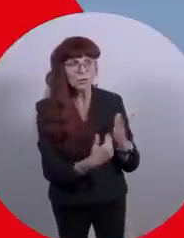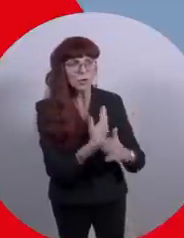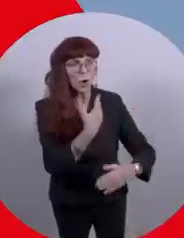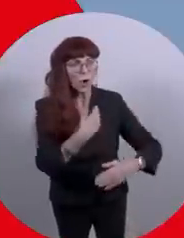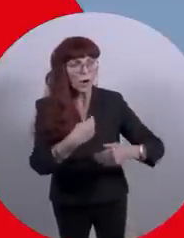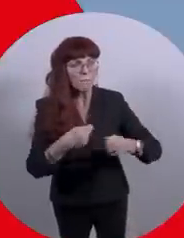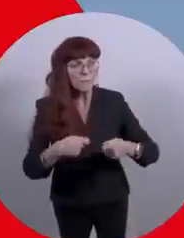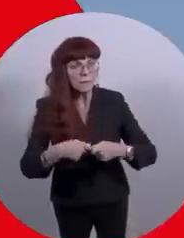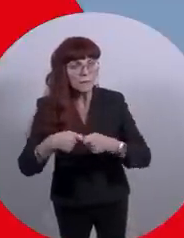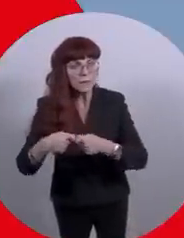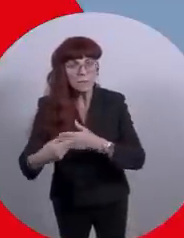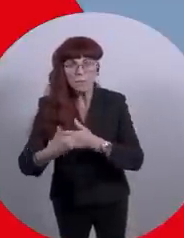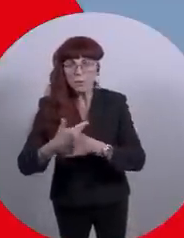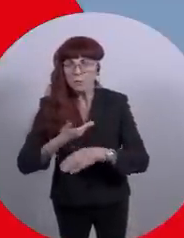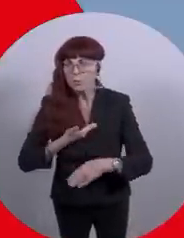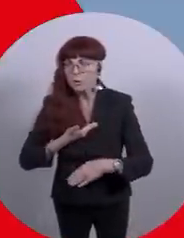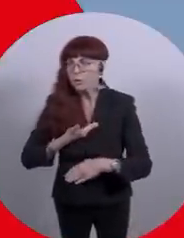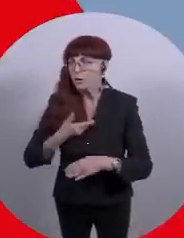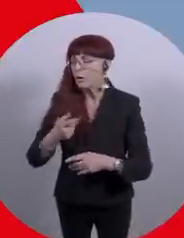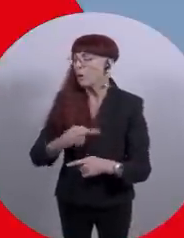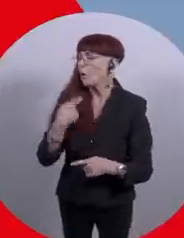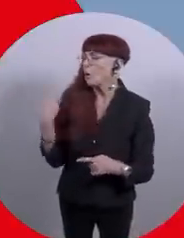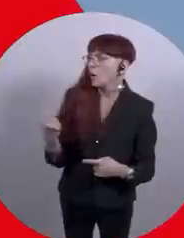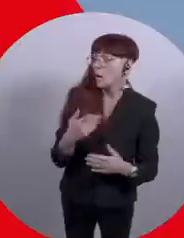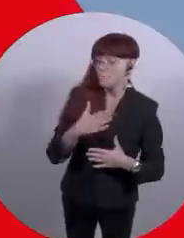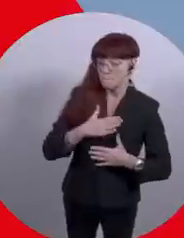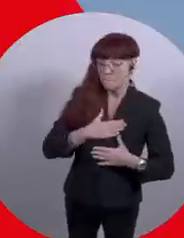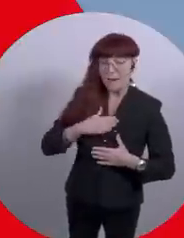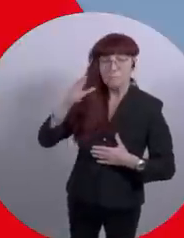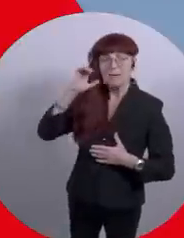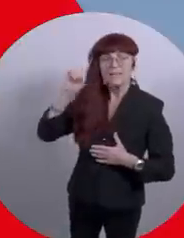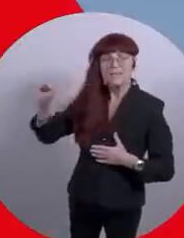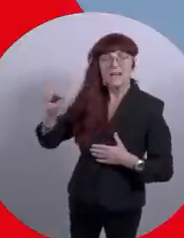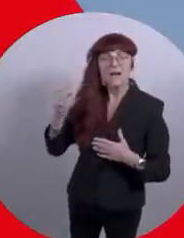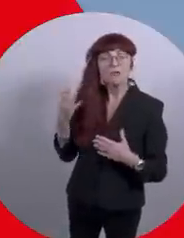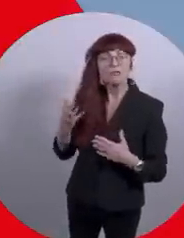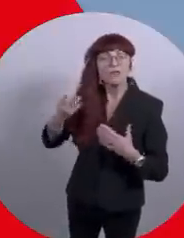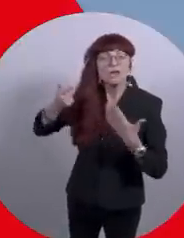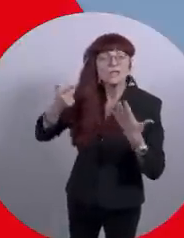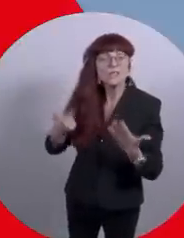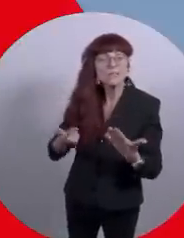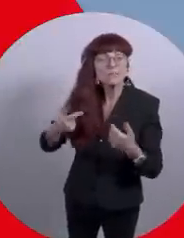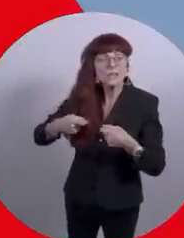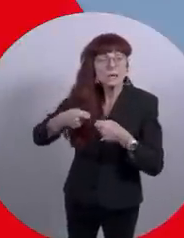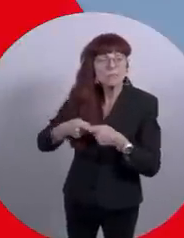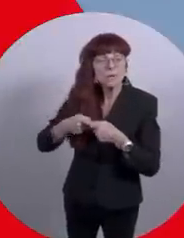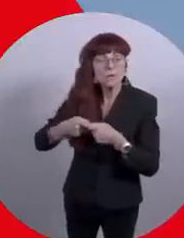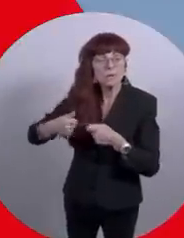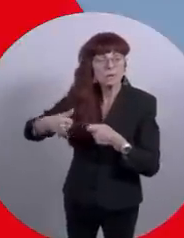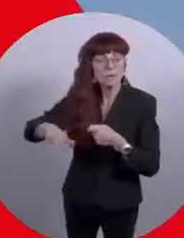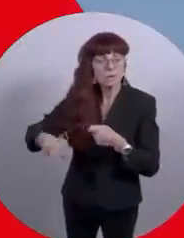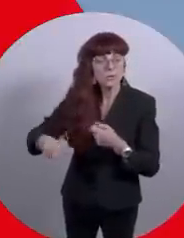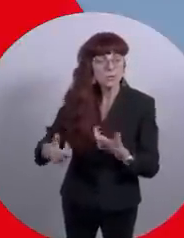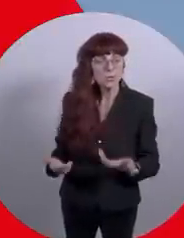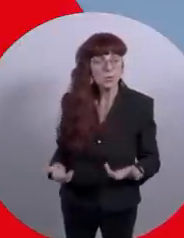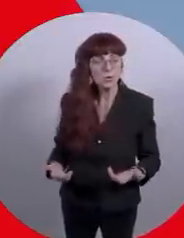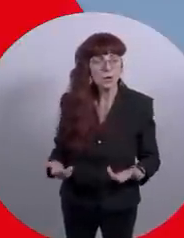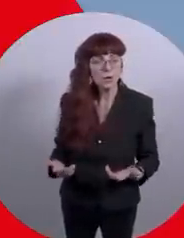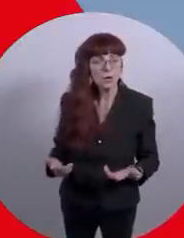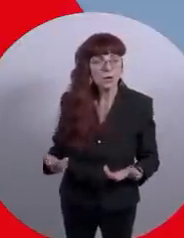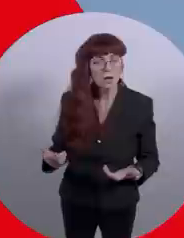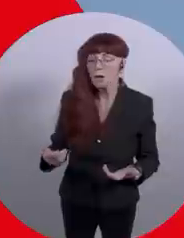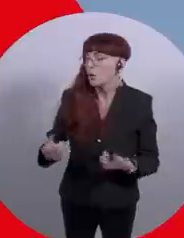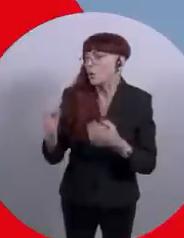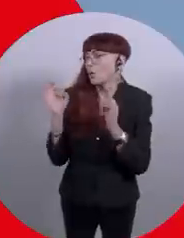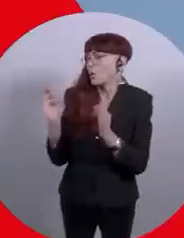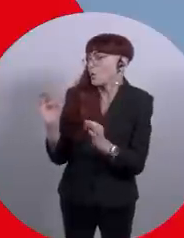dazu geführt dass wir in mein Bezirk 74 Mitglieder gewonnen haben das ist gut die mir